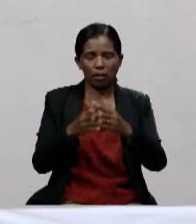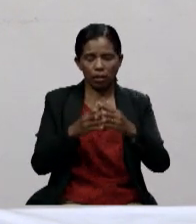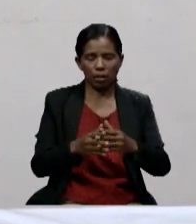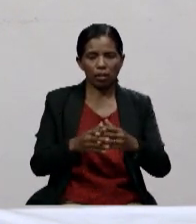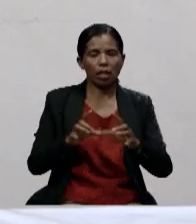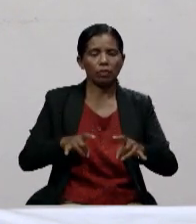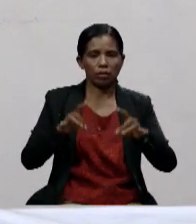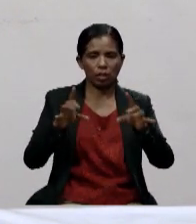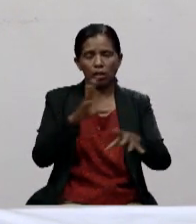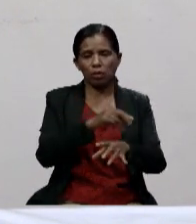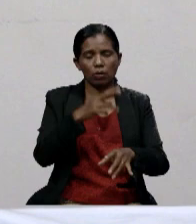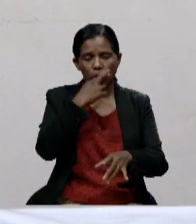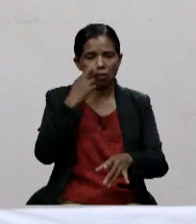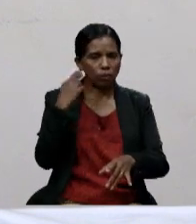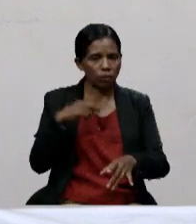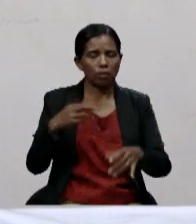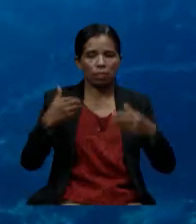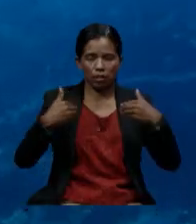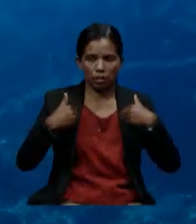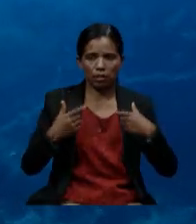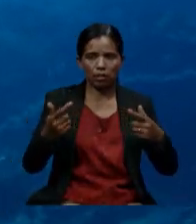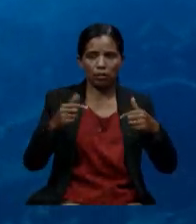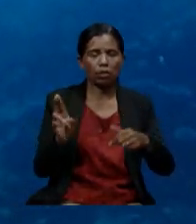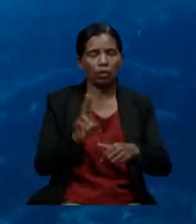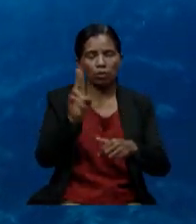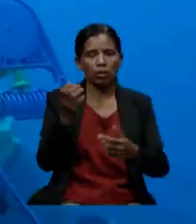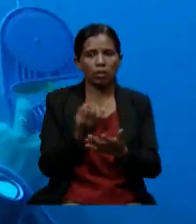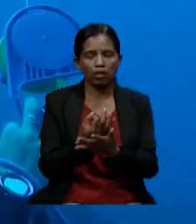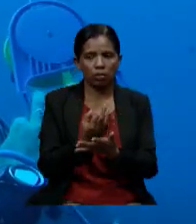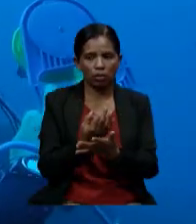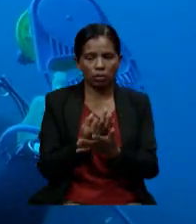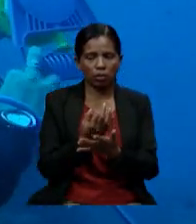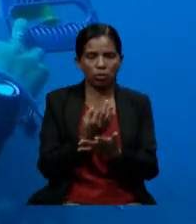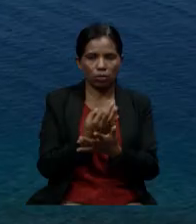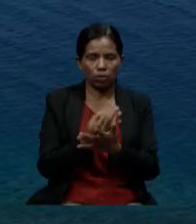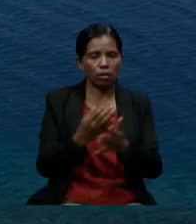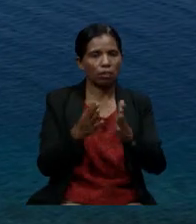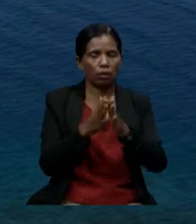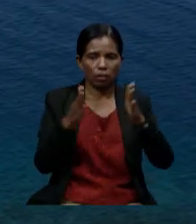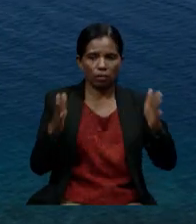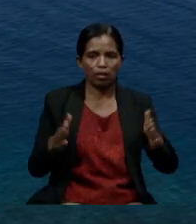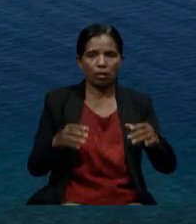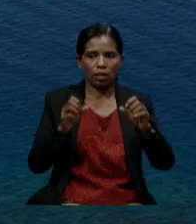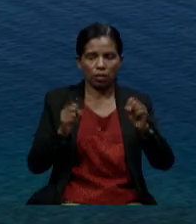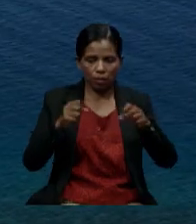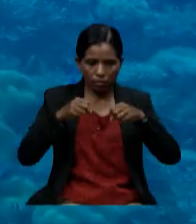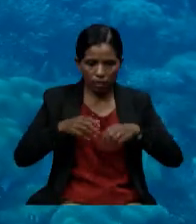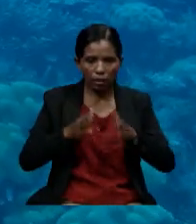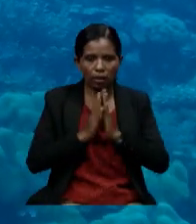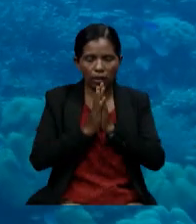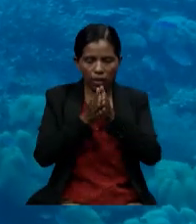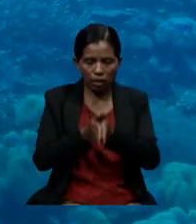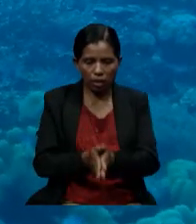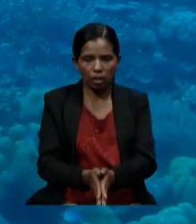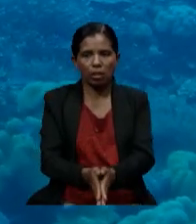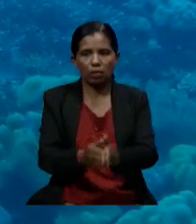iha. Debe que sira mai gasta ser ne osan hone ho montante ne beke bot atu bele nane de tho